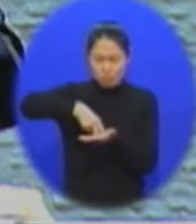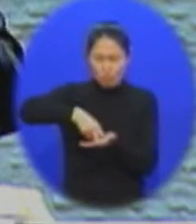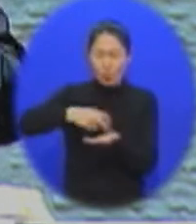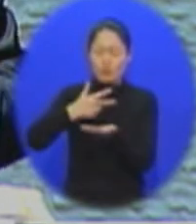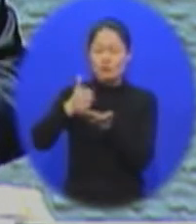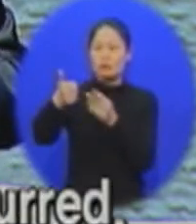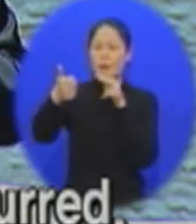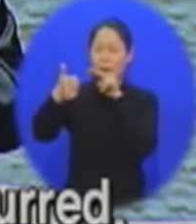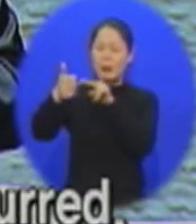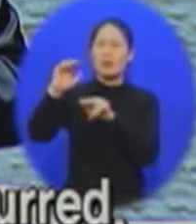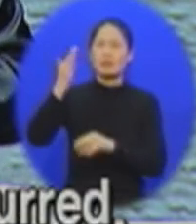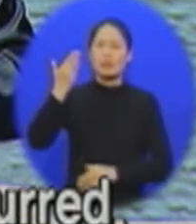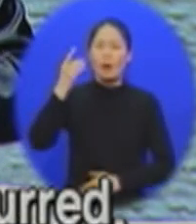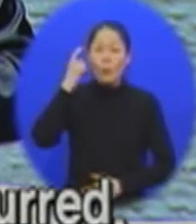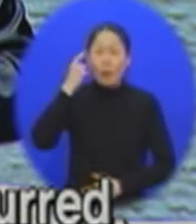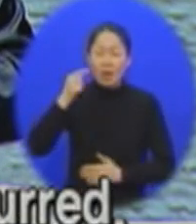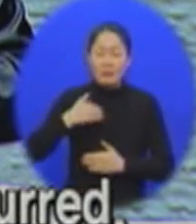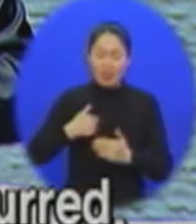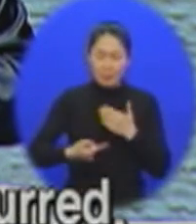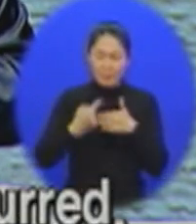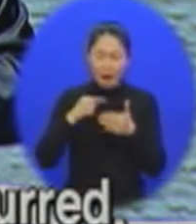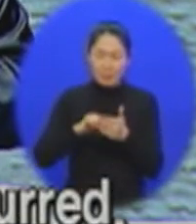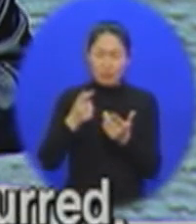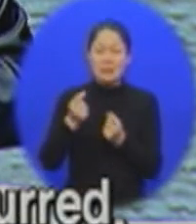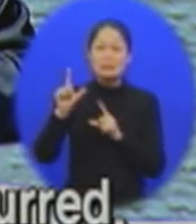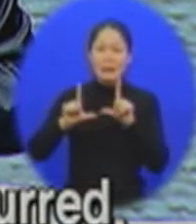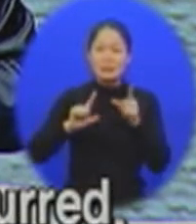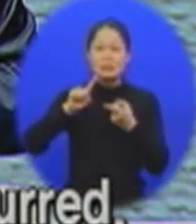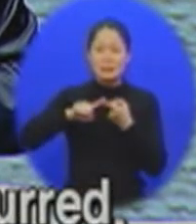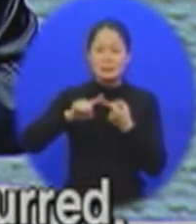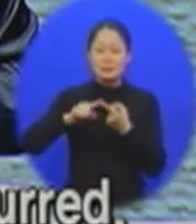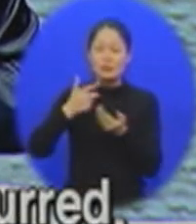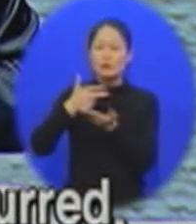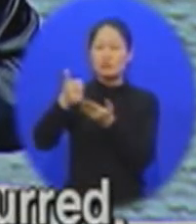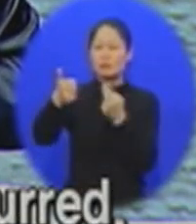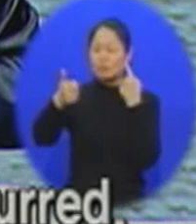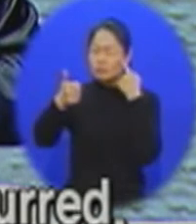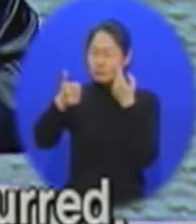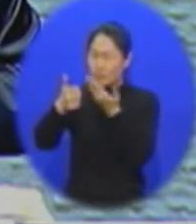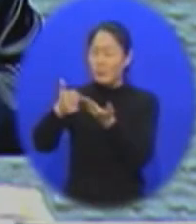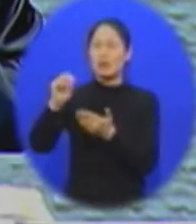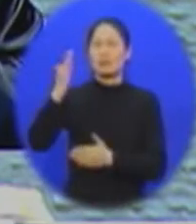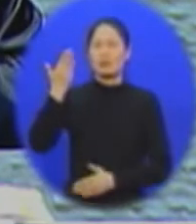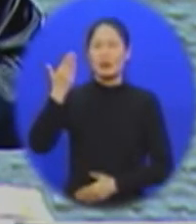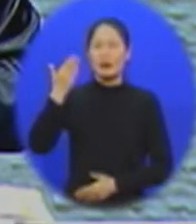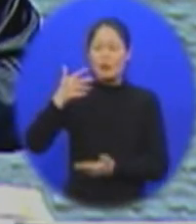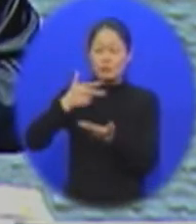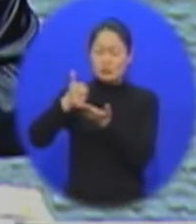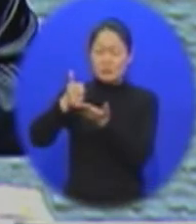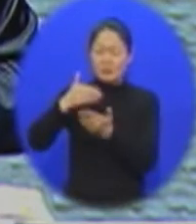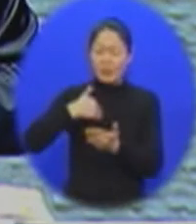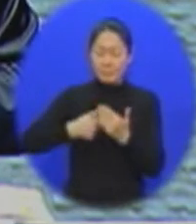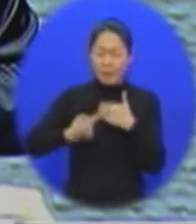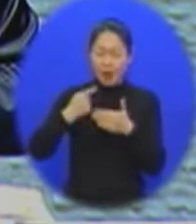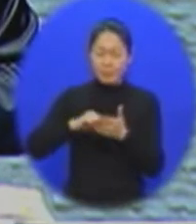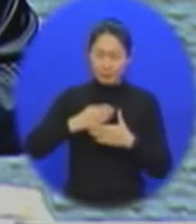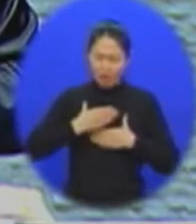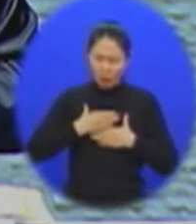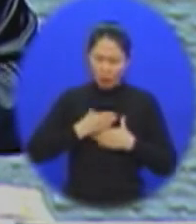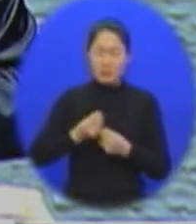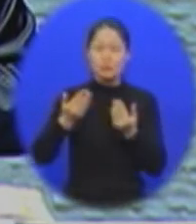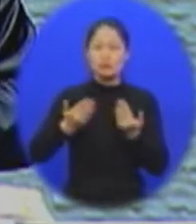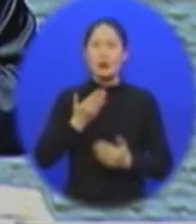되요 왜 내 마음이 이런 상태가 돼 있는지 그것을 주님께 물어야 되요 주님께서 내 마음을 평안하게 해 주시도록